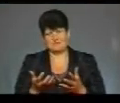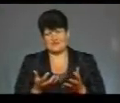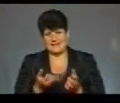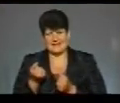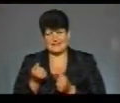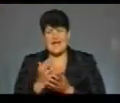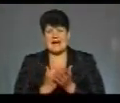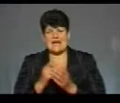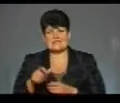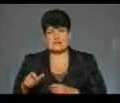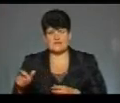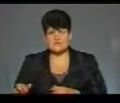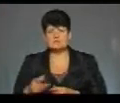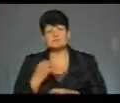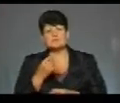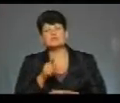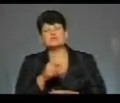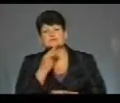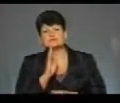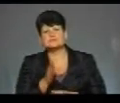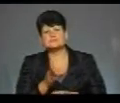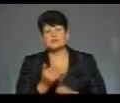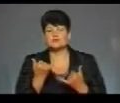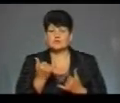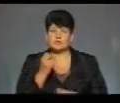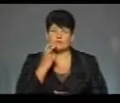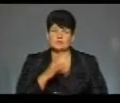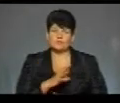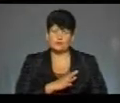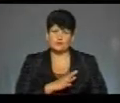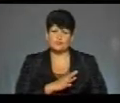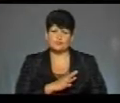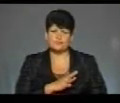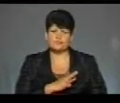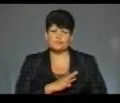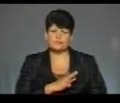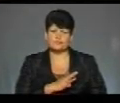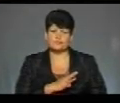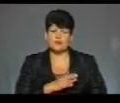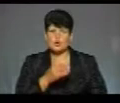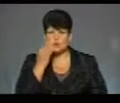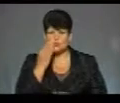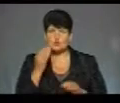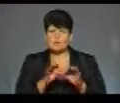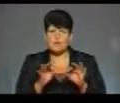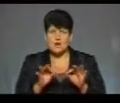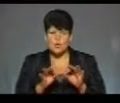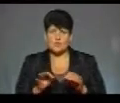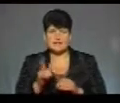поцікавилися, що сьогодні у меню. Сьогодні на обід у нас був по загальній військовій нормі номер 1 суп, макарони,